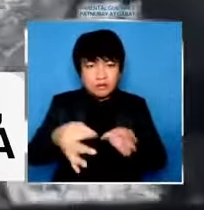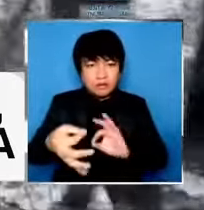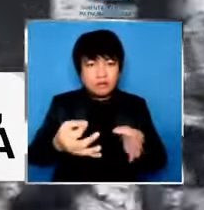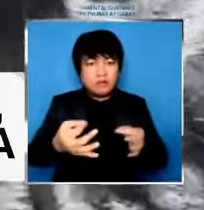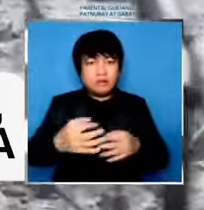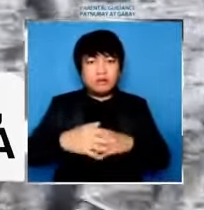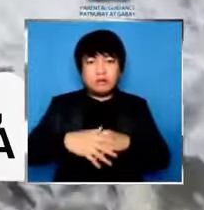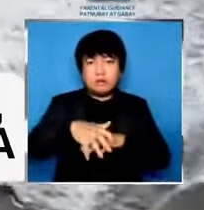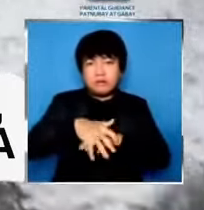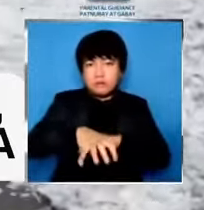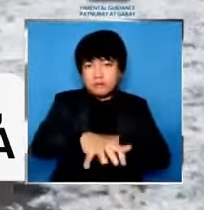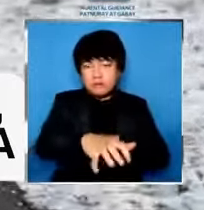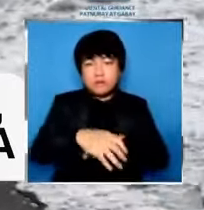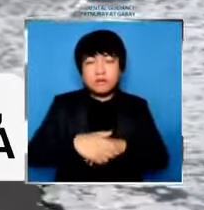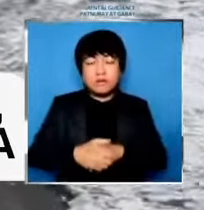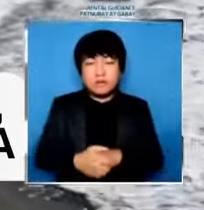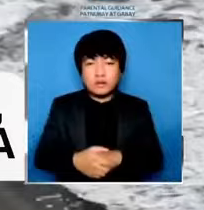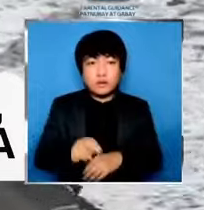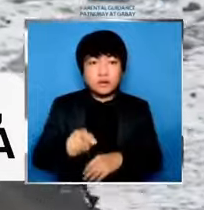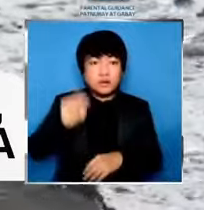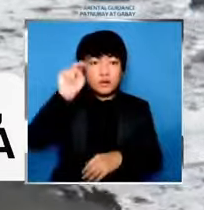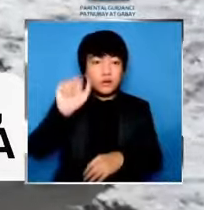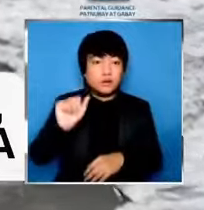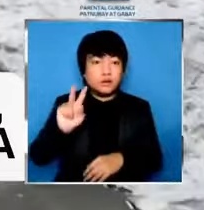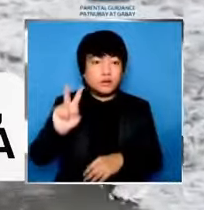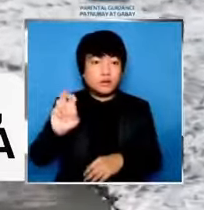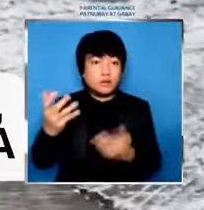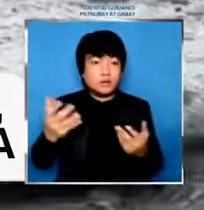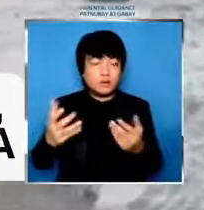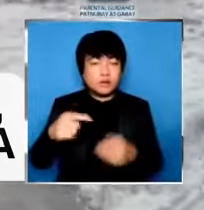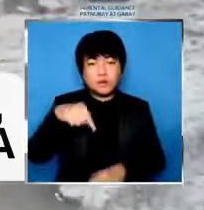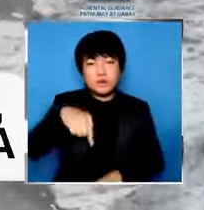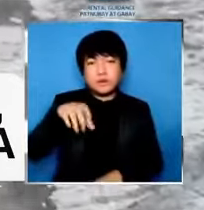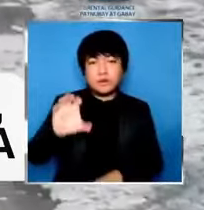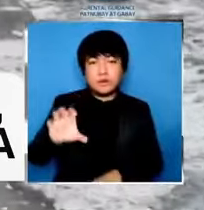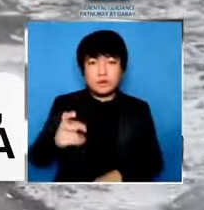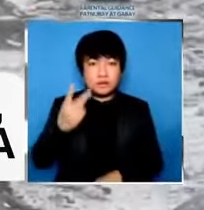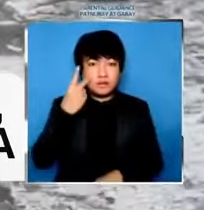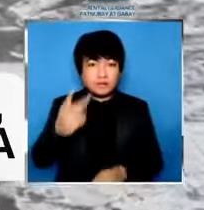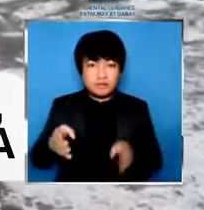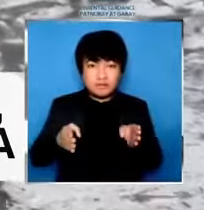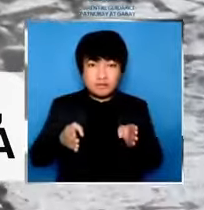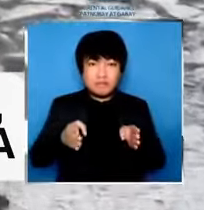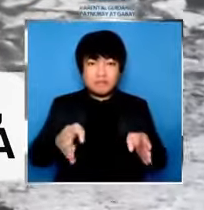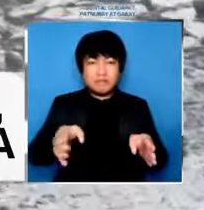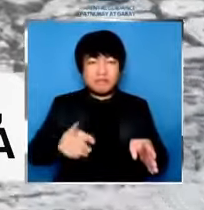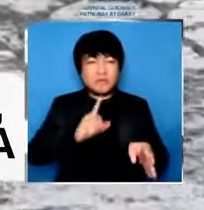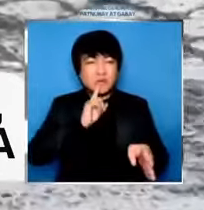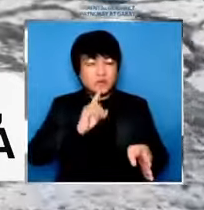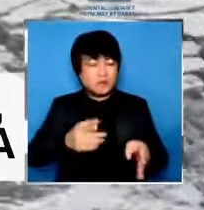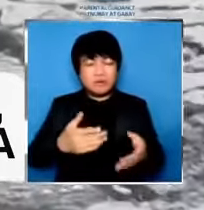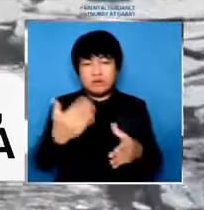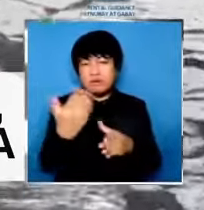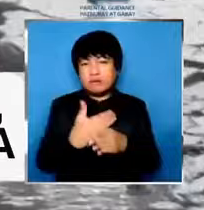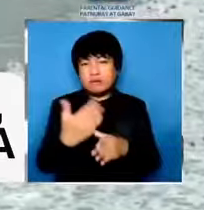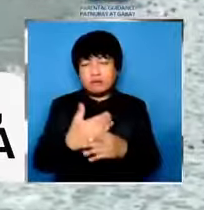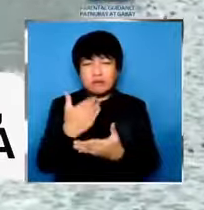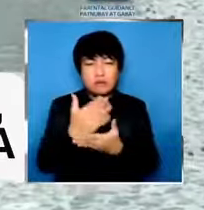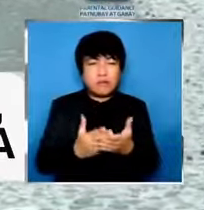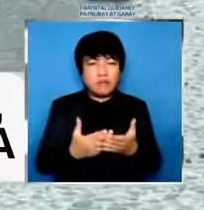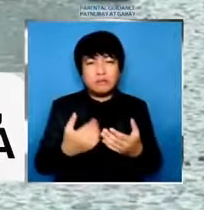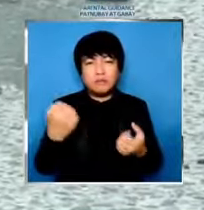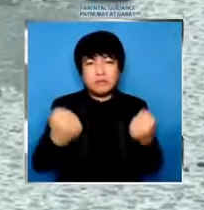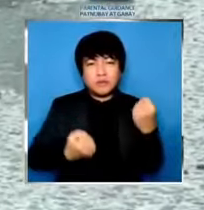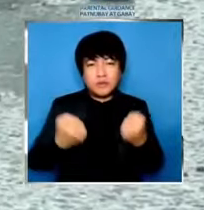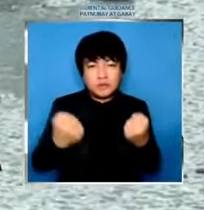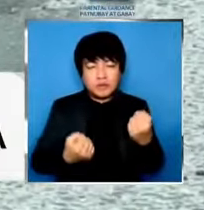Sa bahagi ng North Avenue sa Quezon City, ang lubak na kalsada, perwisyo raw ang dulot sa ilang driver.